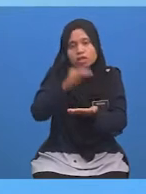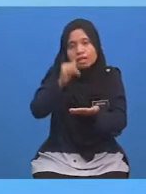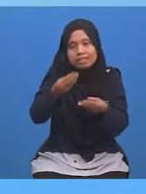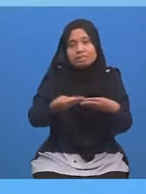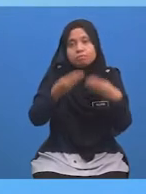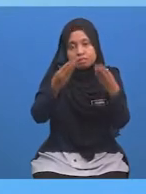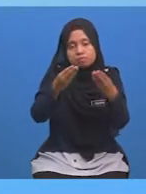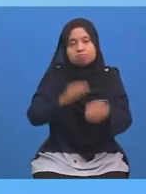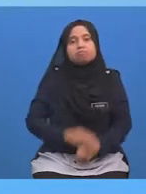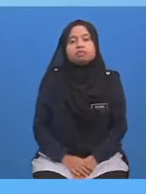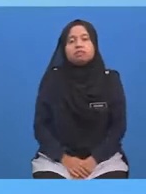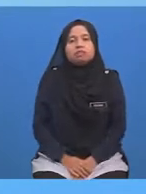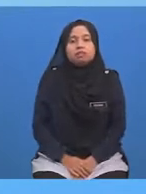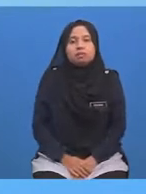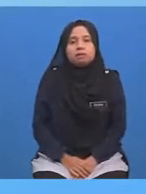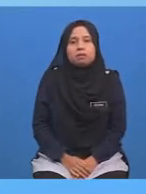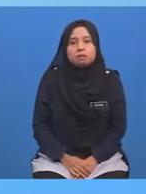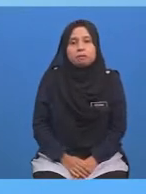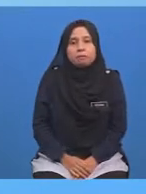disumbangkan oleh mereka.